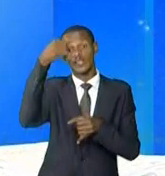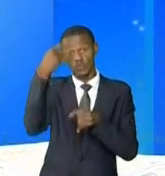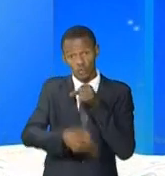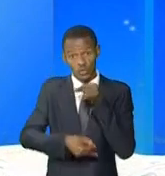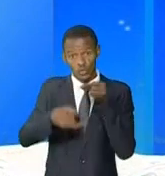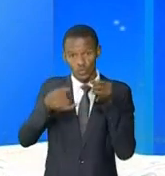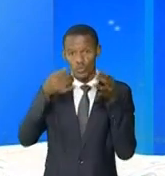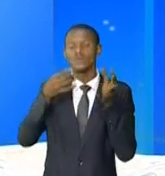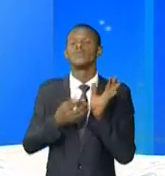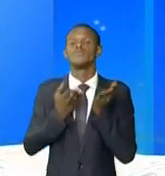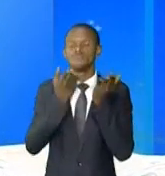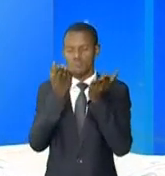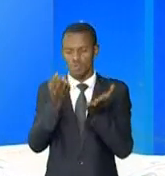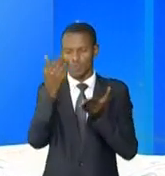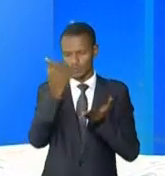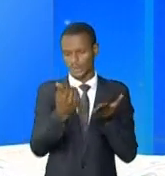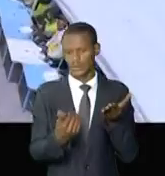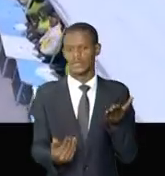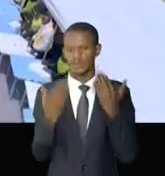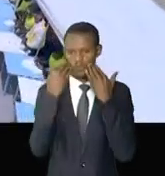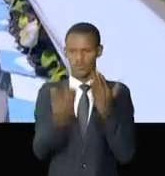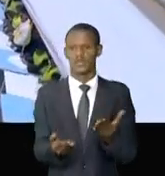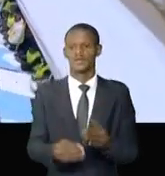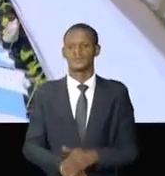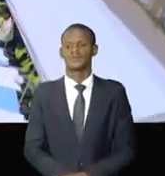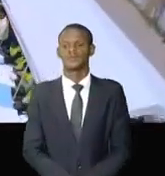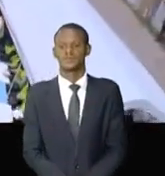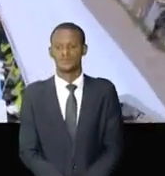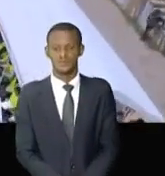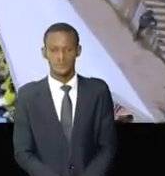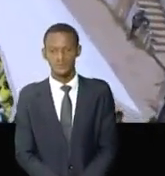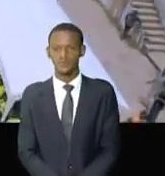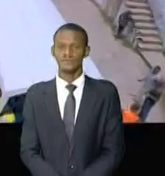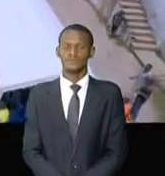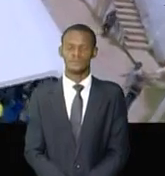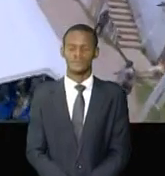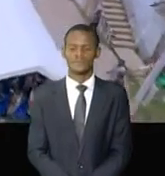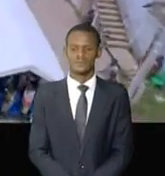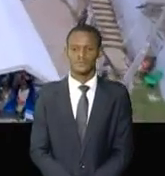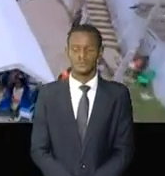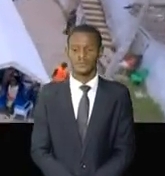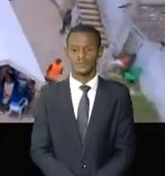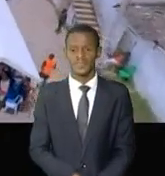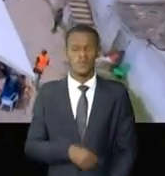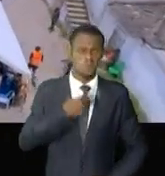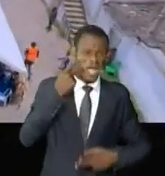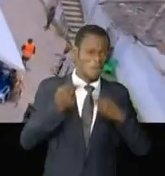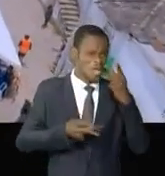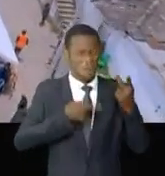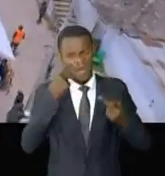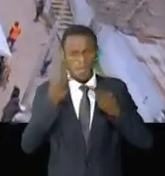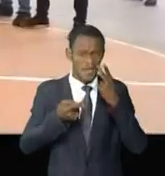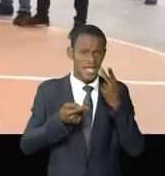concrétisation sur Founa. Sandra Nyangitabou et Dichala. Parfois, entre la théorie et la pratique, il y a toute la résistance